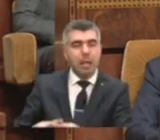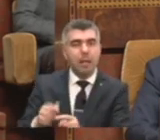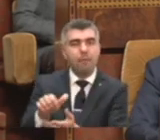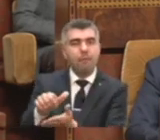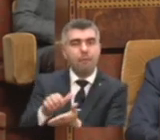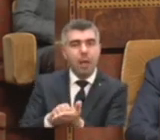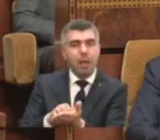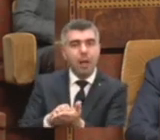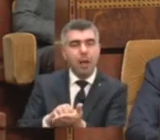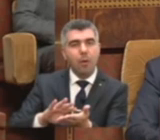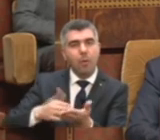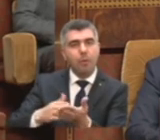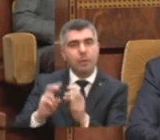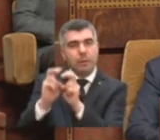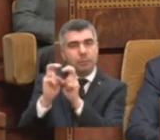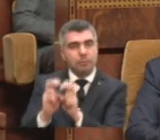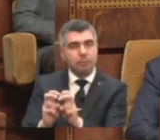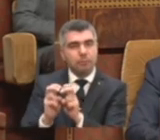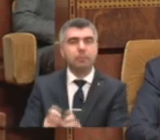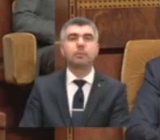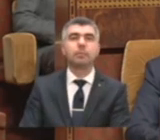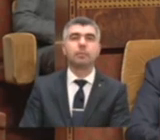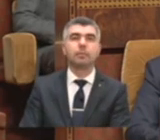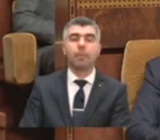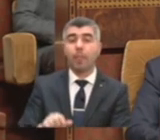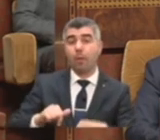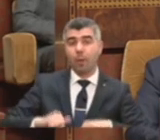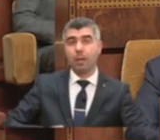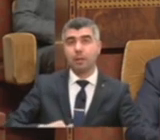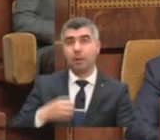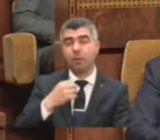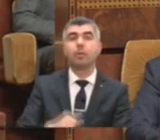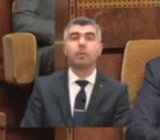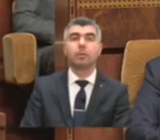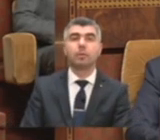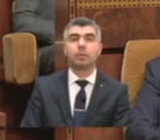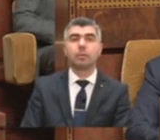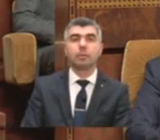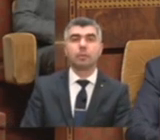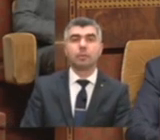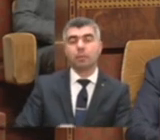في الناتج الداخلي الخام. سيدة الوزيرة، ما غاديش نكونوا